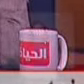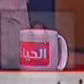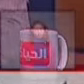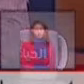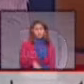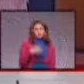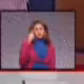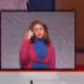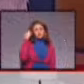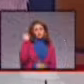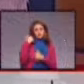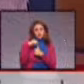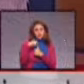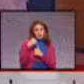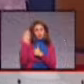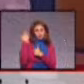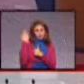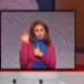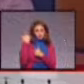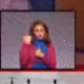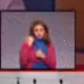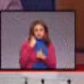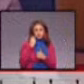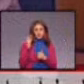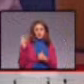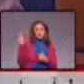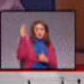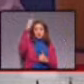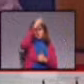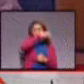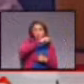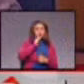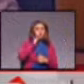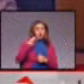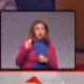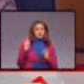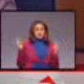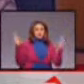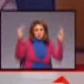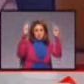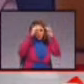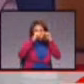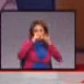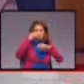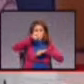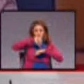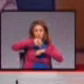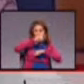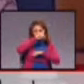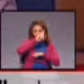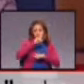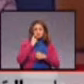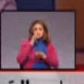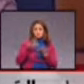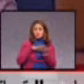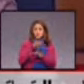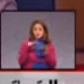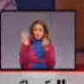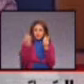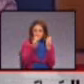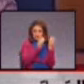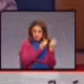فاكرين قرية نيدية في مركز دمنهور محافظة البحيرة اللي كانت بتعاني من مشاكل كتيرة؟ مؤسسة واحد من الناس